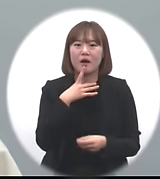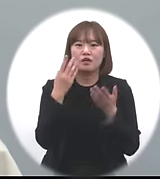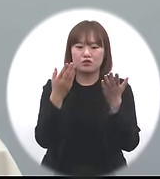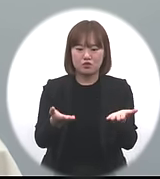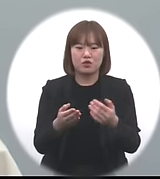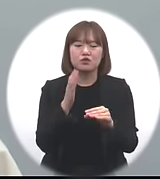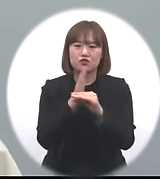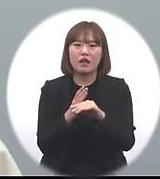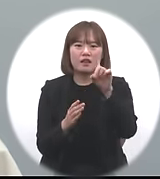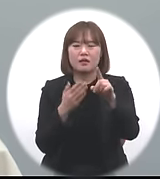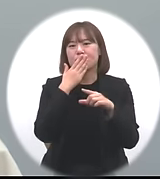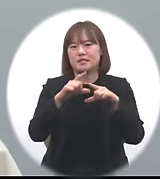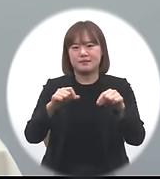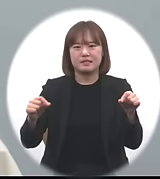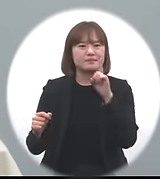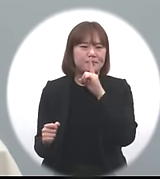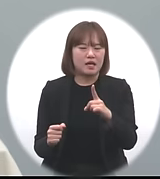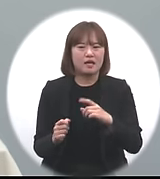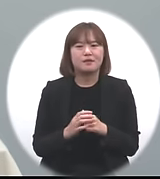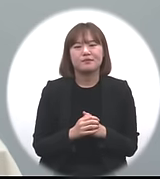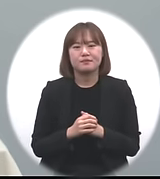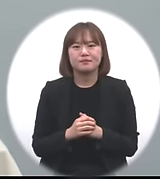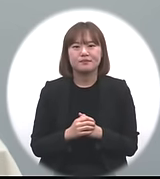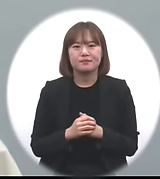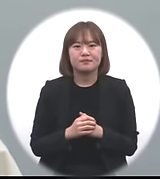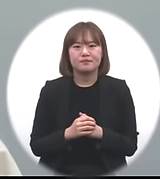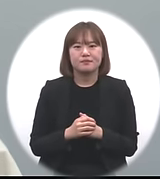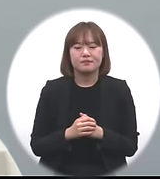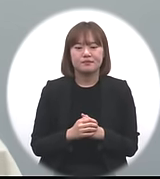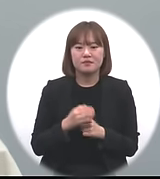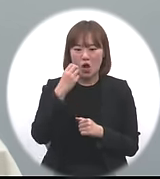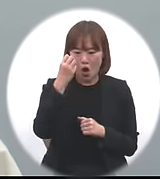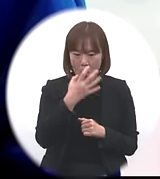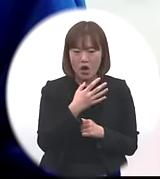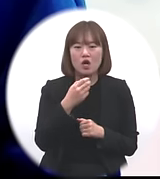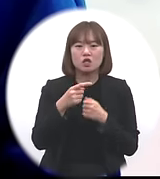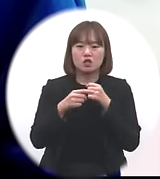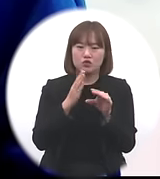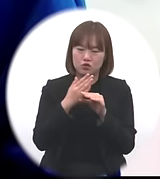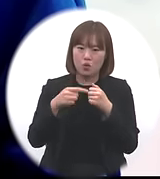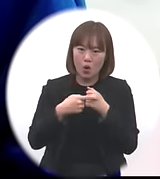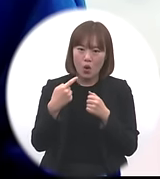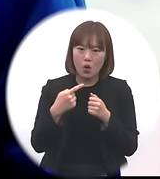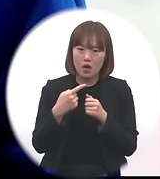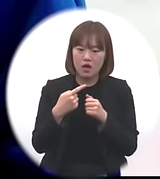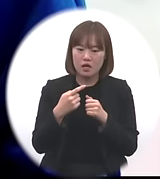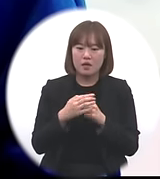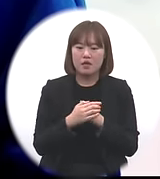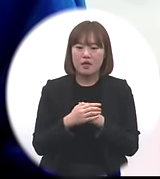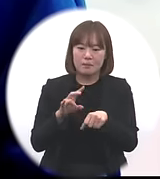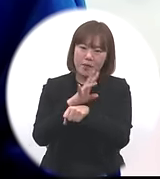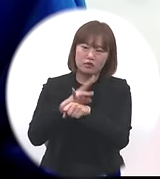정해서 하기 편한 것만 해주고 있는 건데 그중에 하나가 이 음식입니다. 어차피 중고등학교